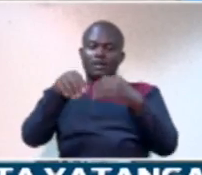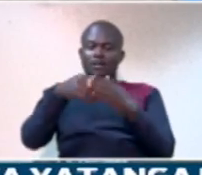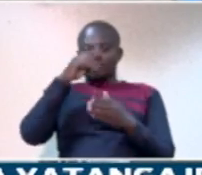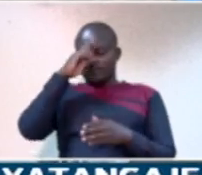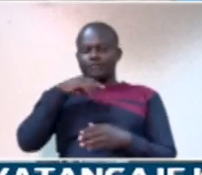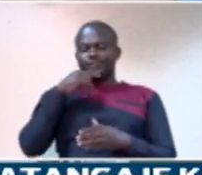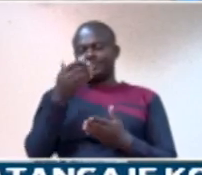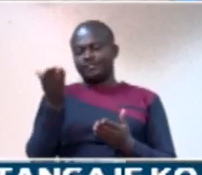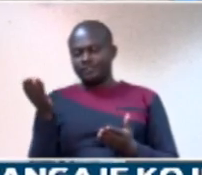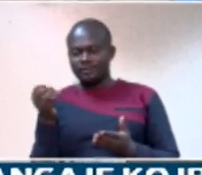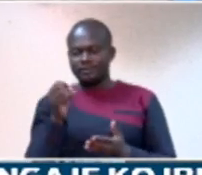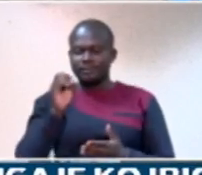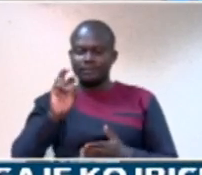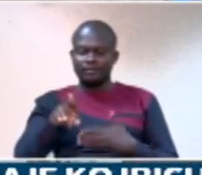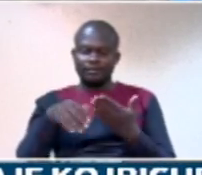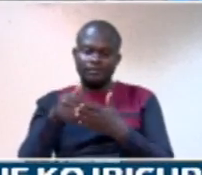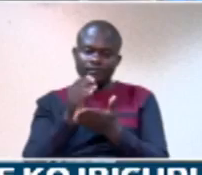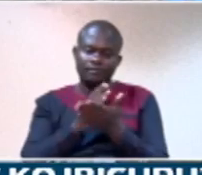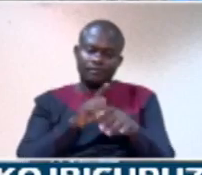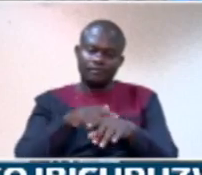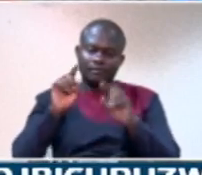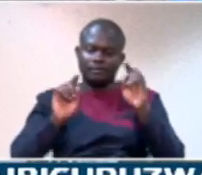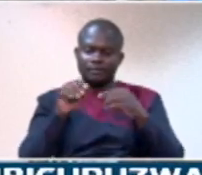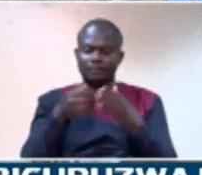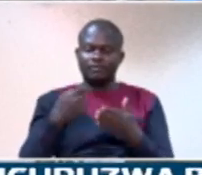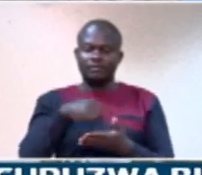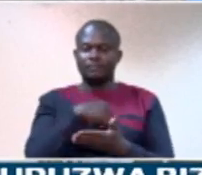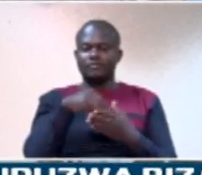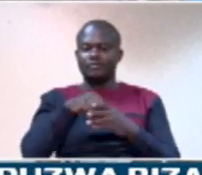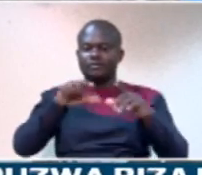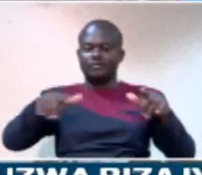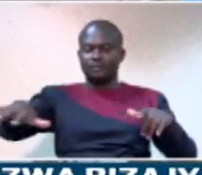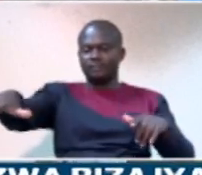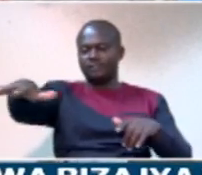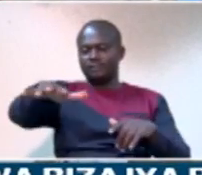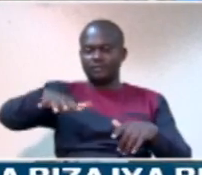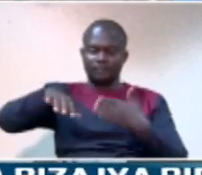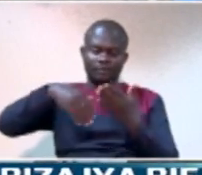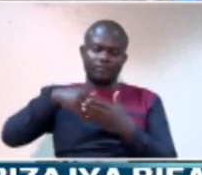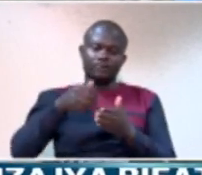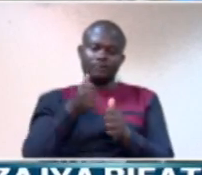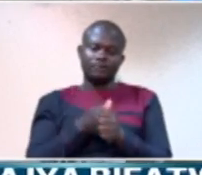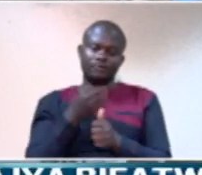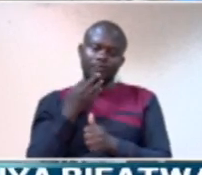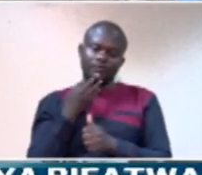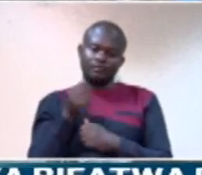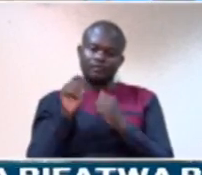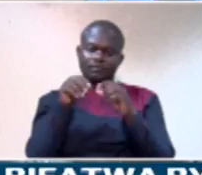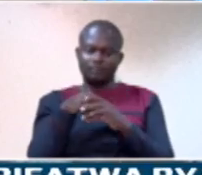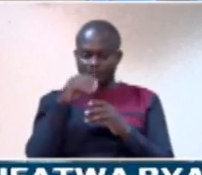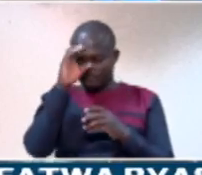Nyabugogo, cyangwa se imwe na bimwe twaba tubifite kuri iriya sambu yacu nyine, buri wa gatatu tujyayo tukajya